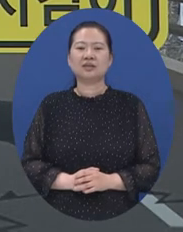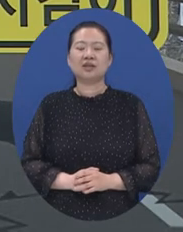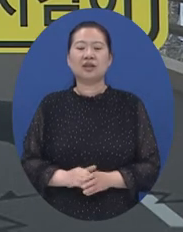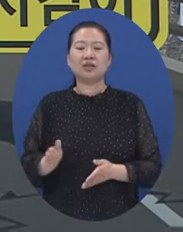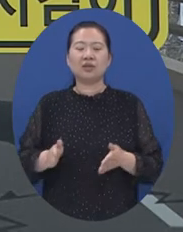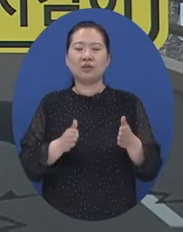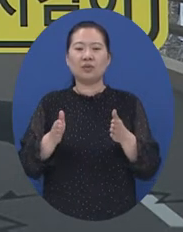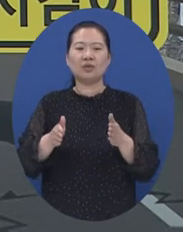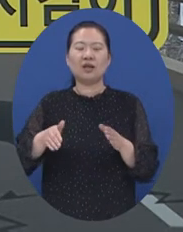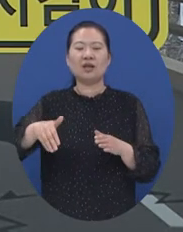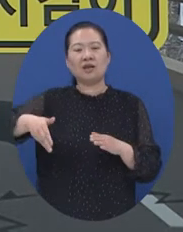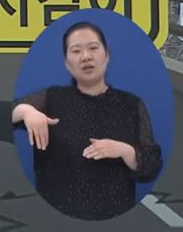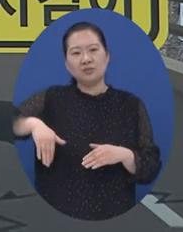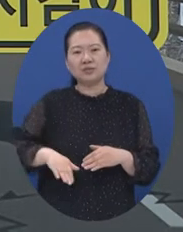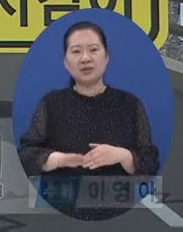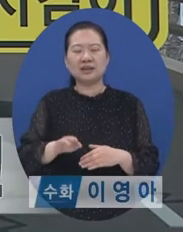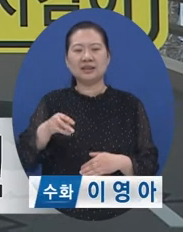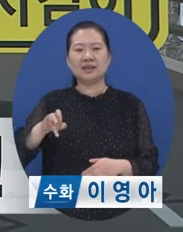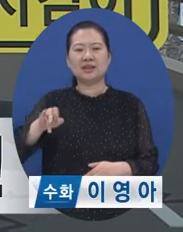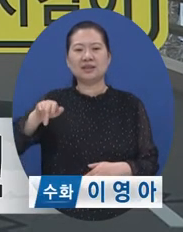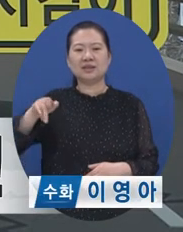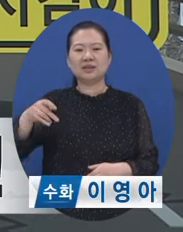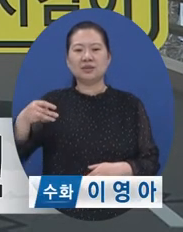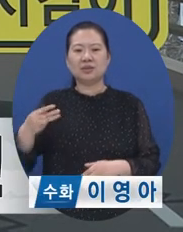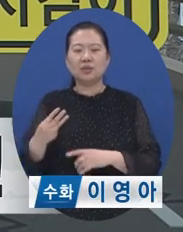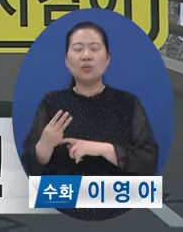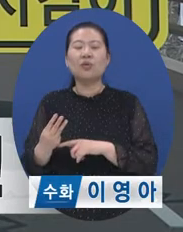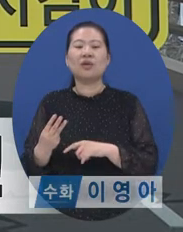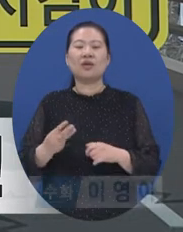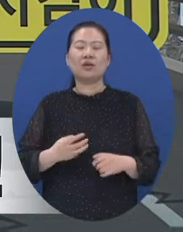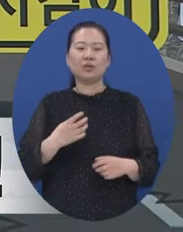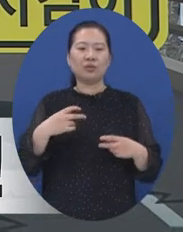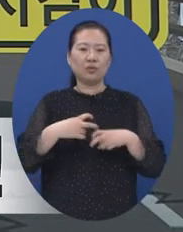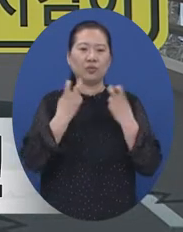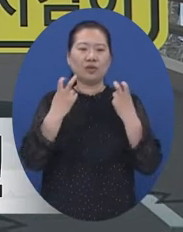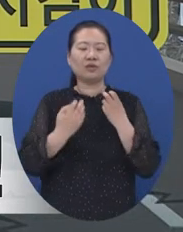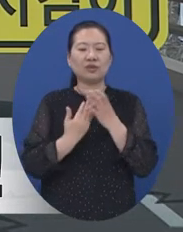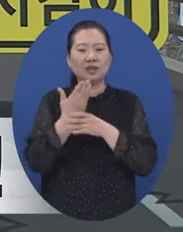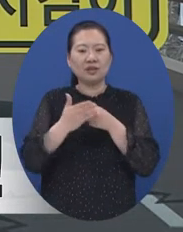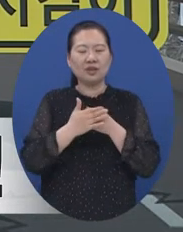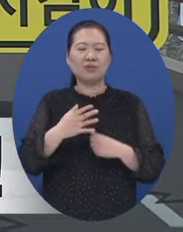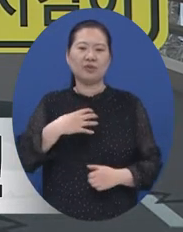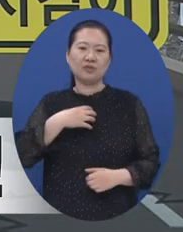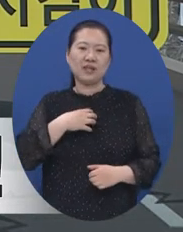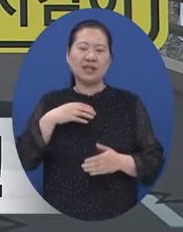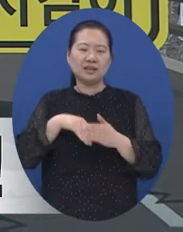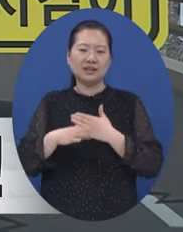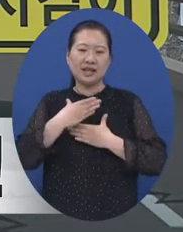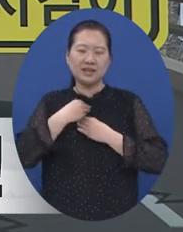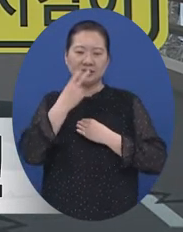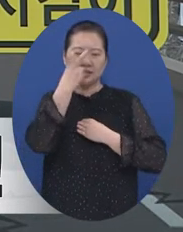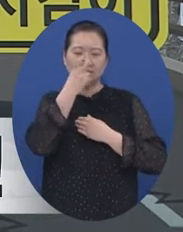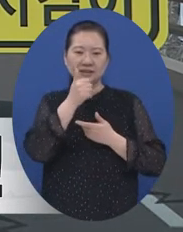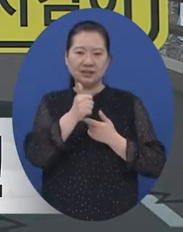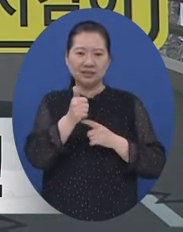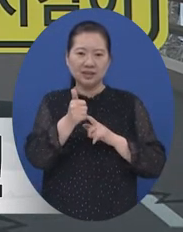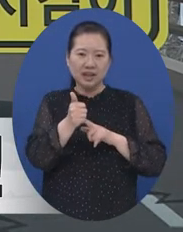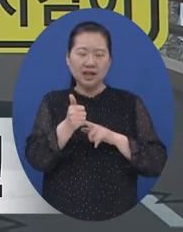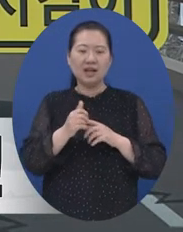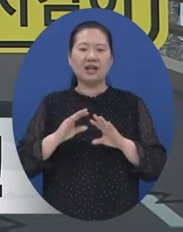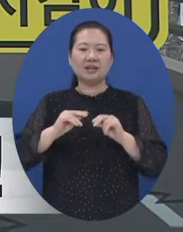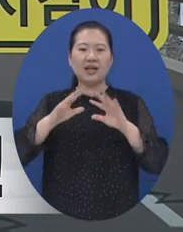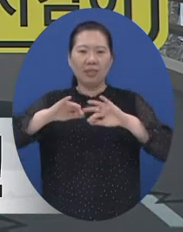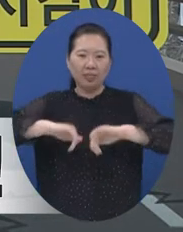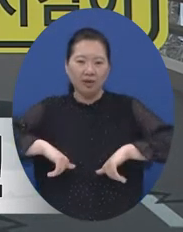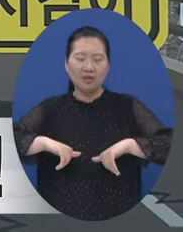도로가 움푹 파이는 싱크홀은 교통사고를 일으킬 수 있어 위험한데요. 경기도 지하안전지킴이가 나서 땅 꺼짐 사고를